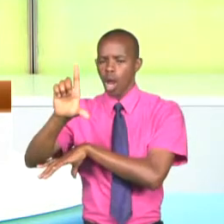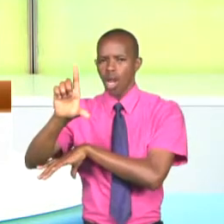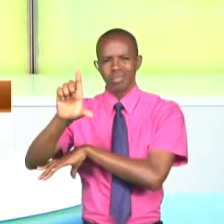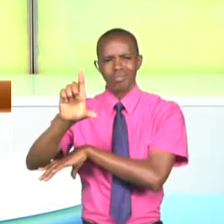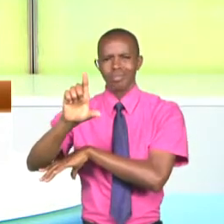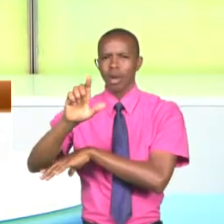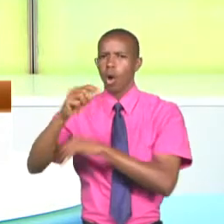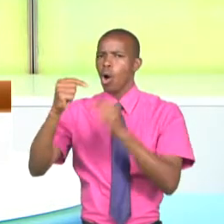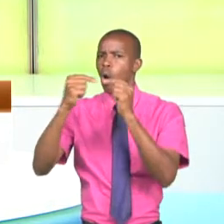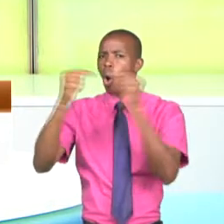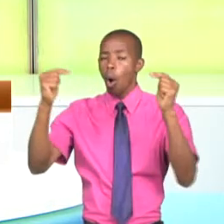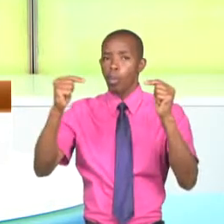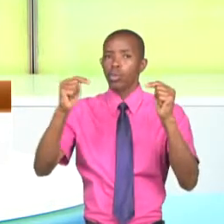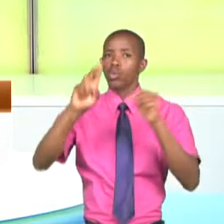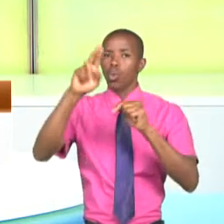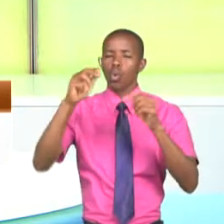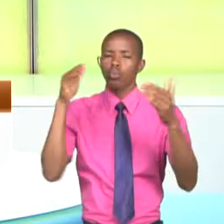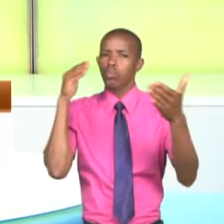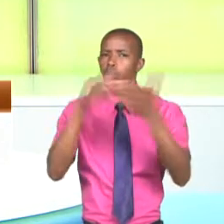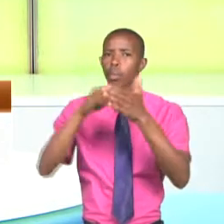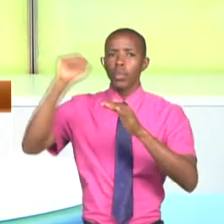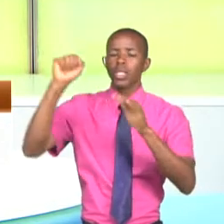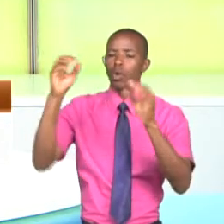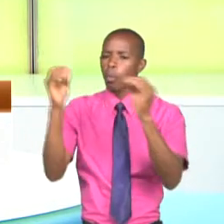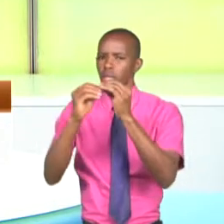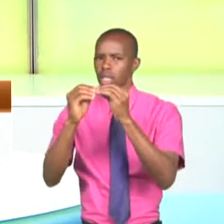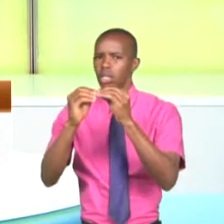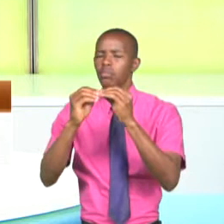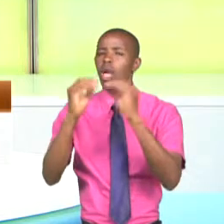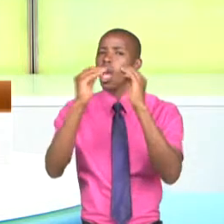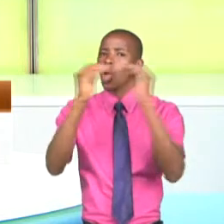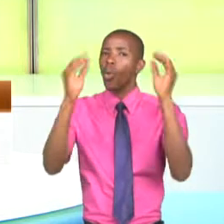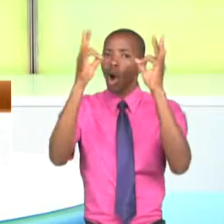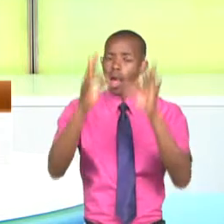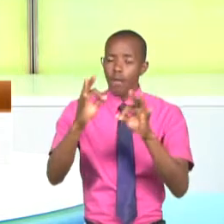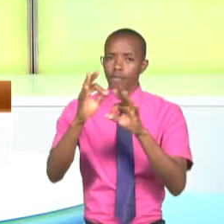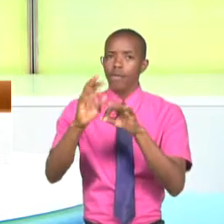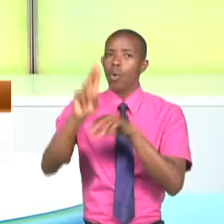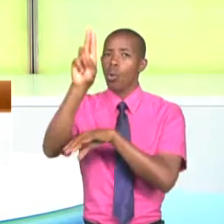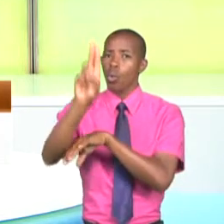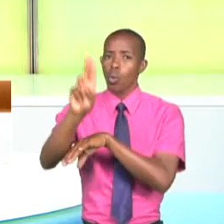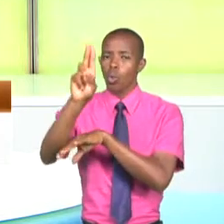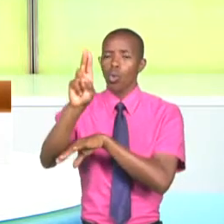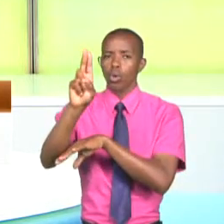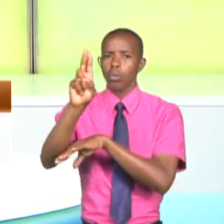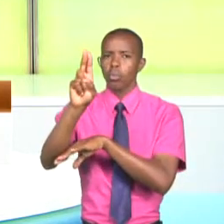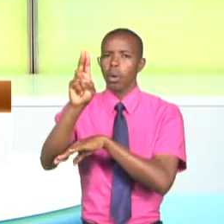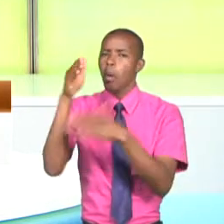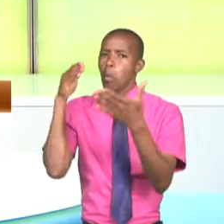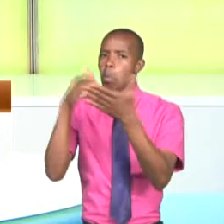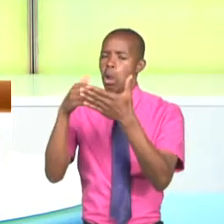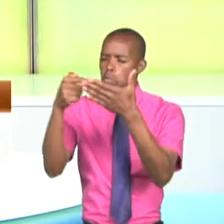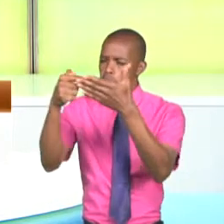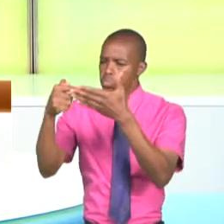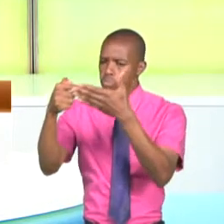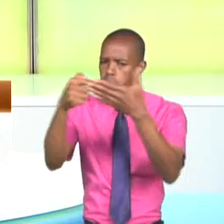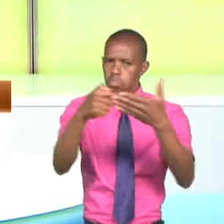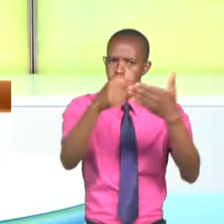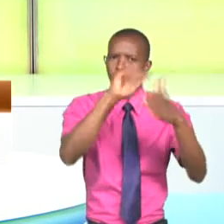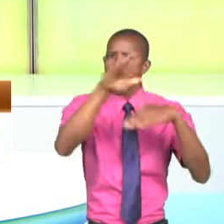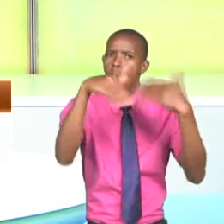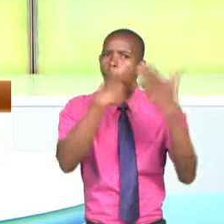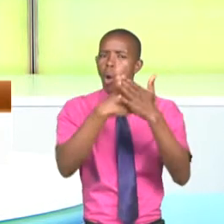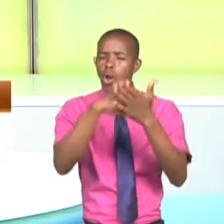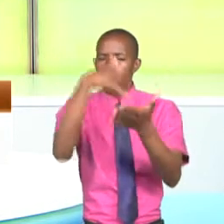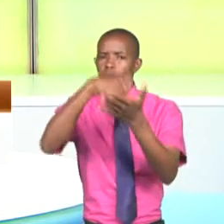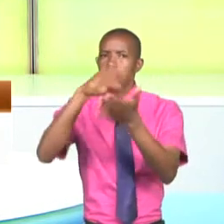rais kufunga mikutano ya kisiasa, akisema kuwa ingekuwa sawa kama rais angekataza majadiliano yote ya